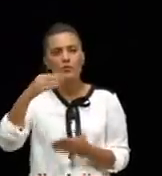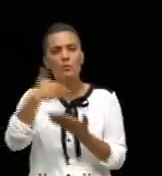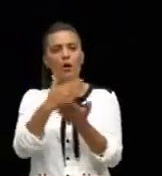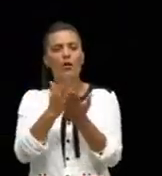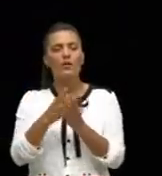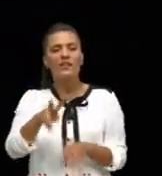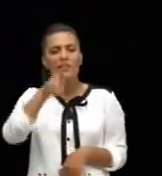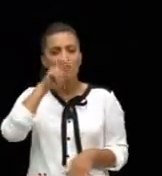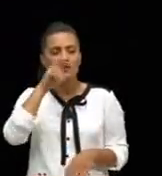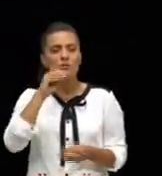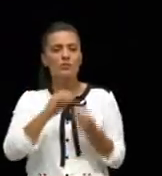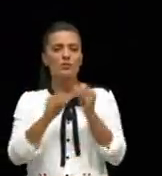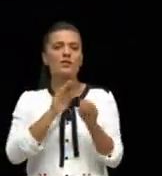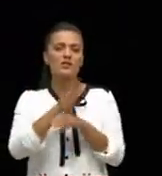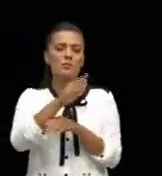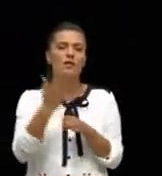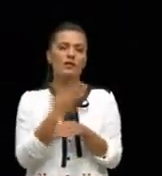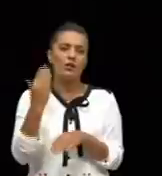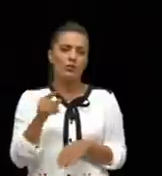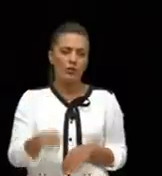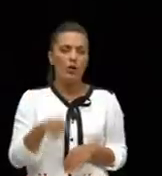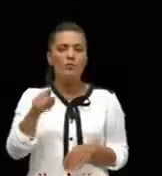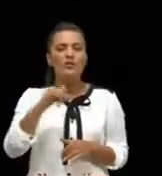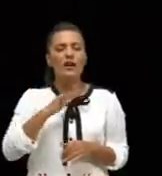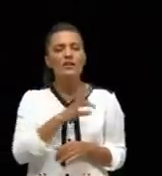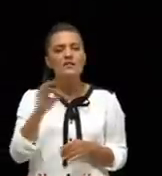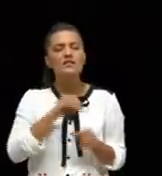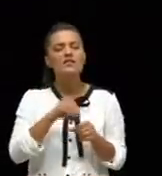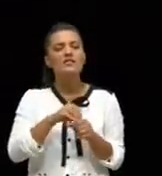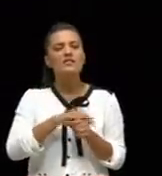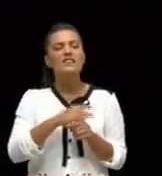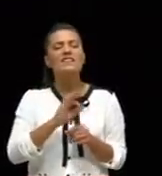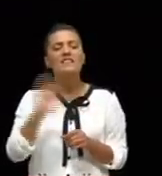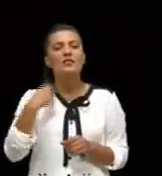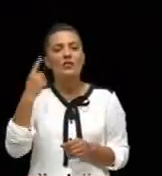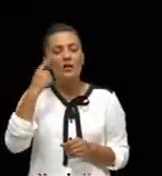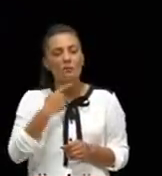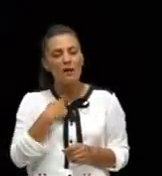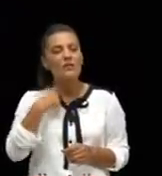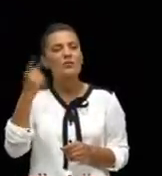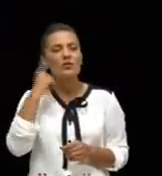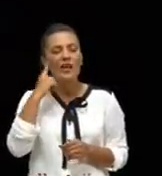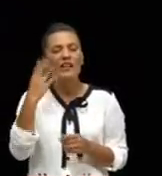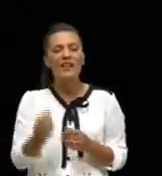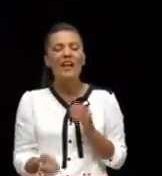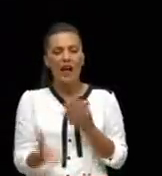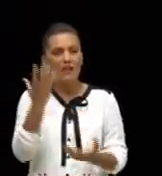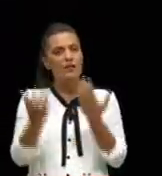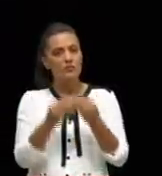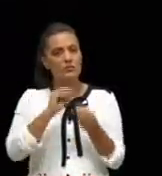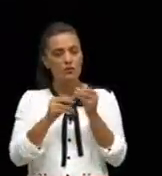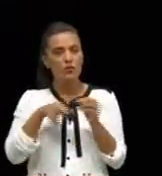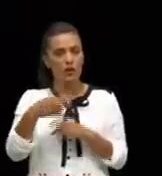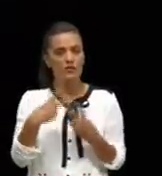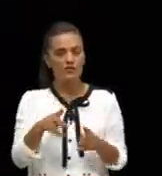ve nefes alma sorunları yaşamalarına neden oluyor. Bu rahatsızlıklara sıklıkla bademcik ve geniz etinden kaynaklanan sorunlar da yol